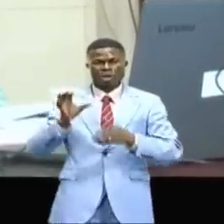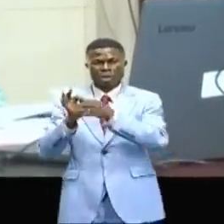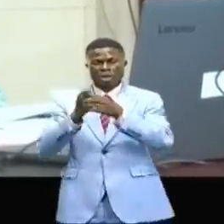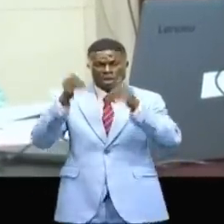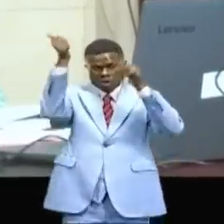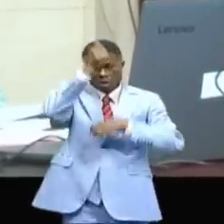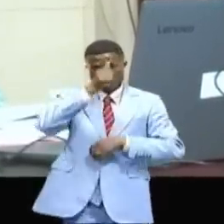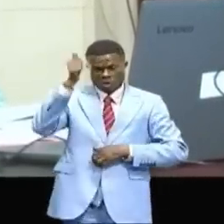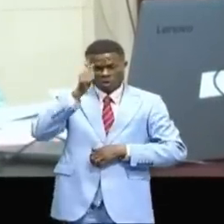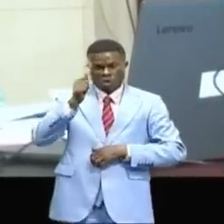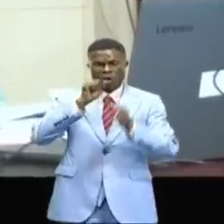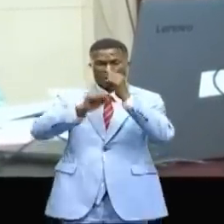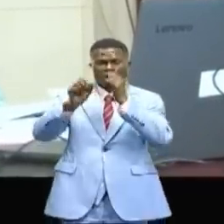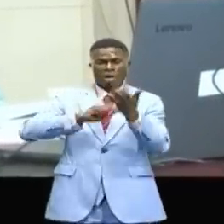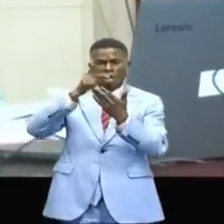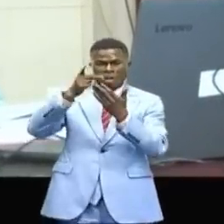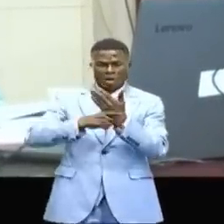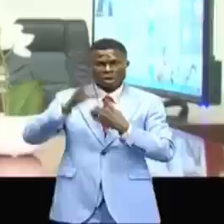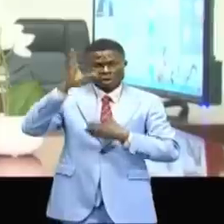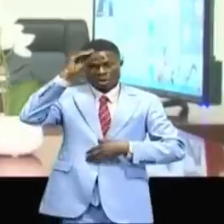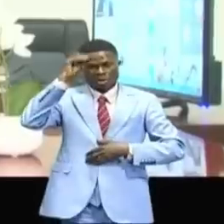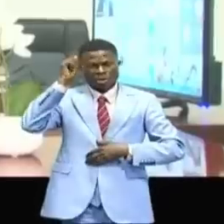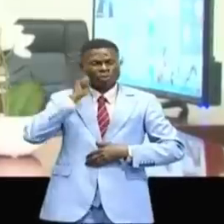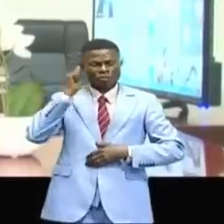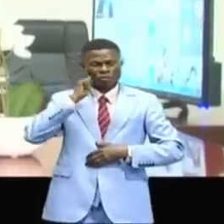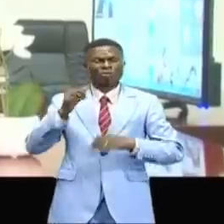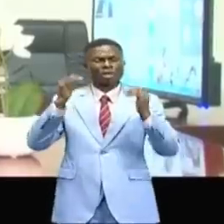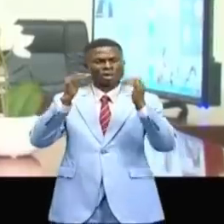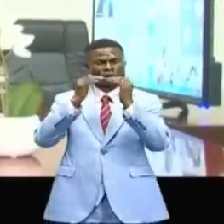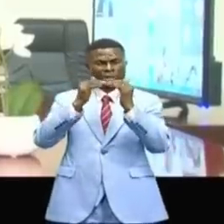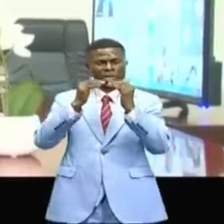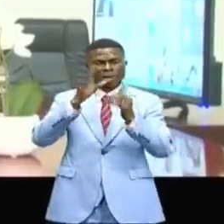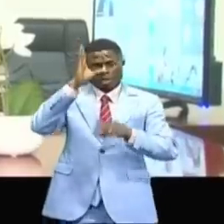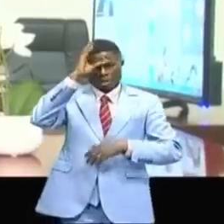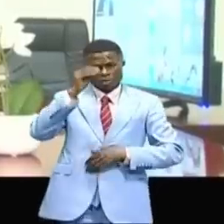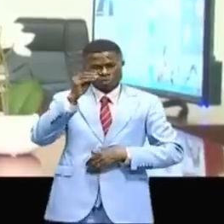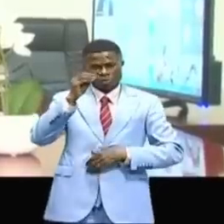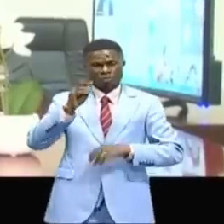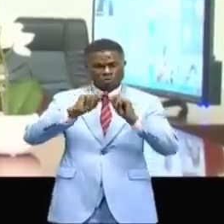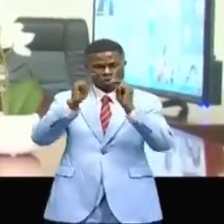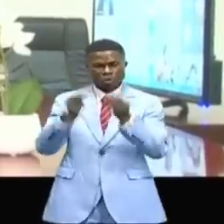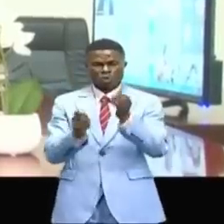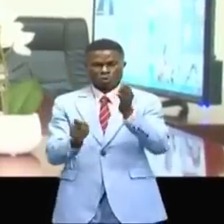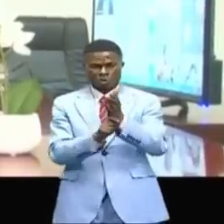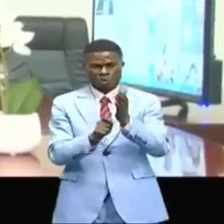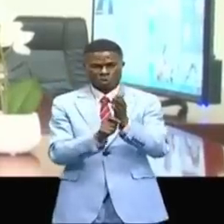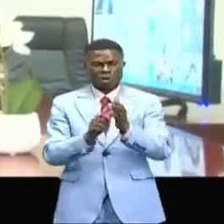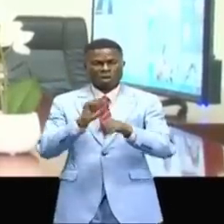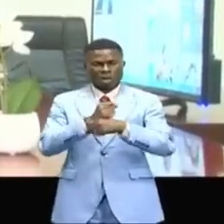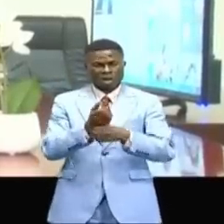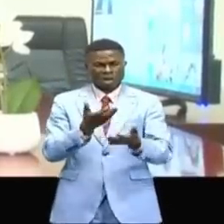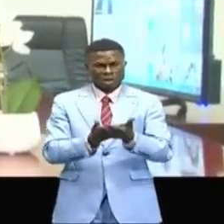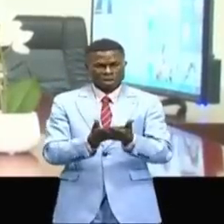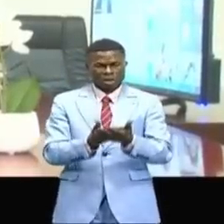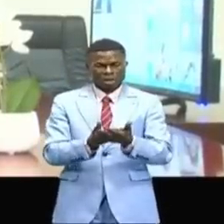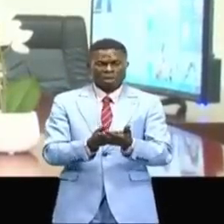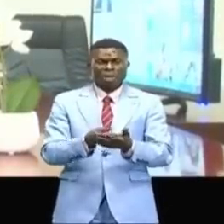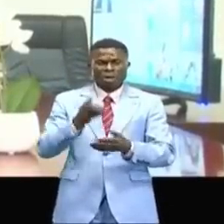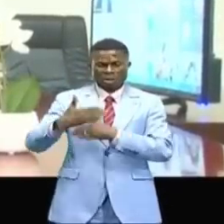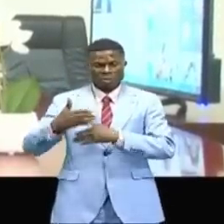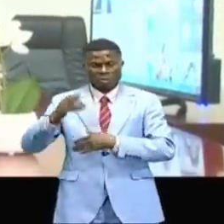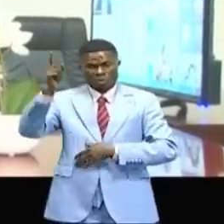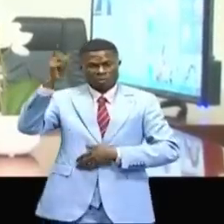pour la promotion du programme de la masculinité positive. Cette cellule technique à mettre en place par décret du Premier